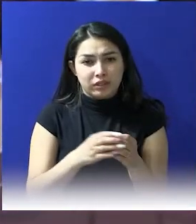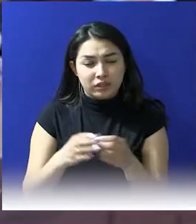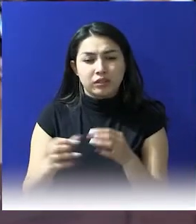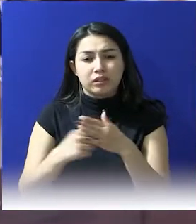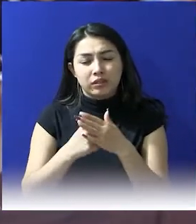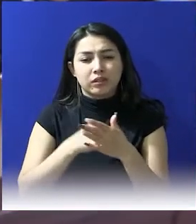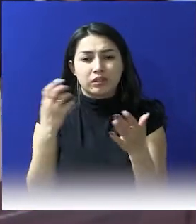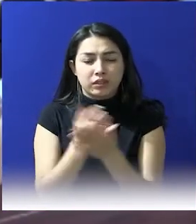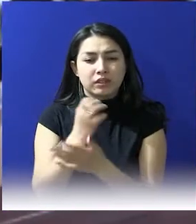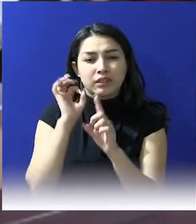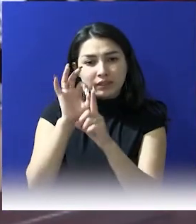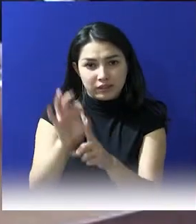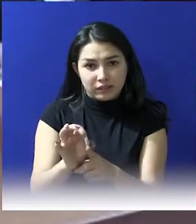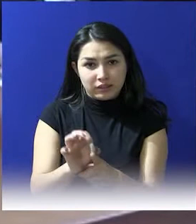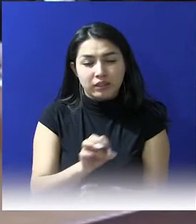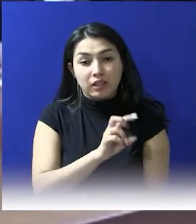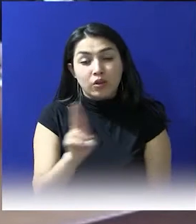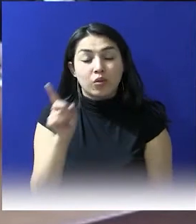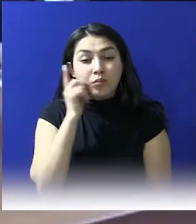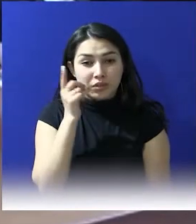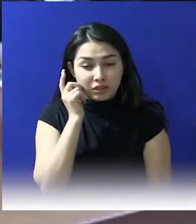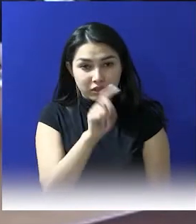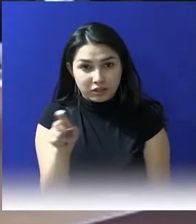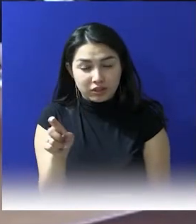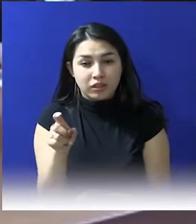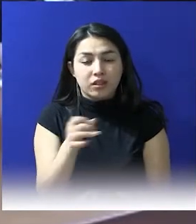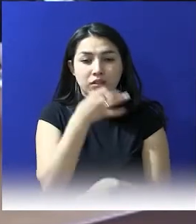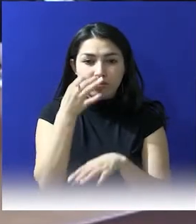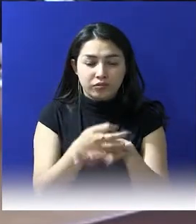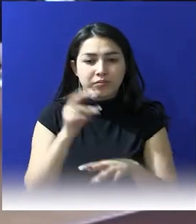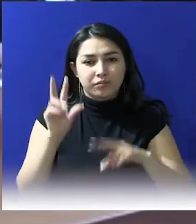составом партия добьется поставленных целей, а на молодых членов